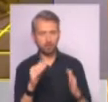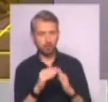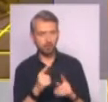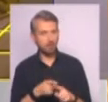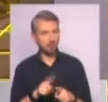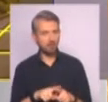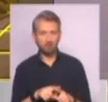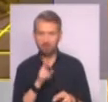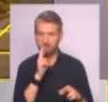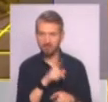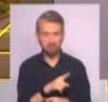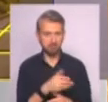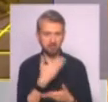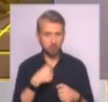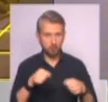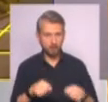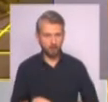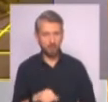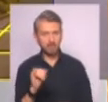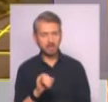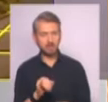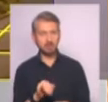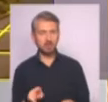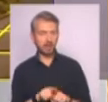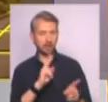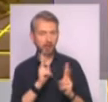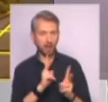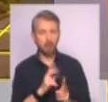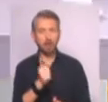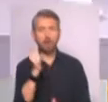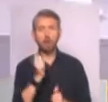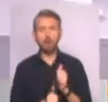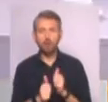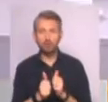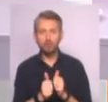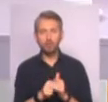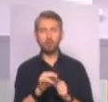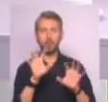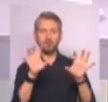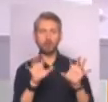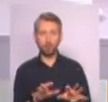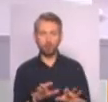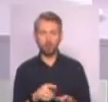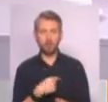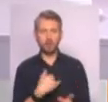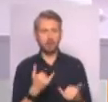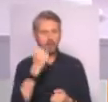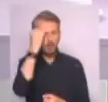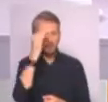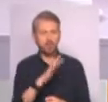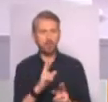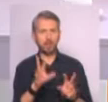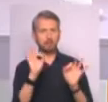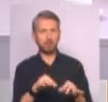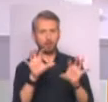звісно, неправомірними діями і от такі якби нарікання. Бо в кожна по закону, я зараз не пам'ятаю, як правильно той